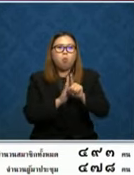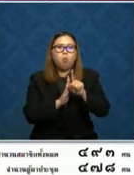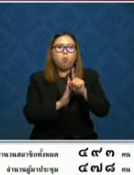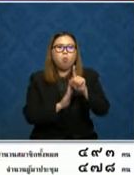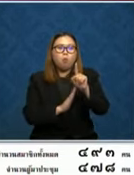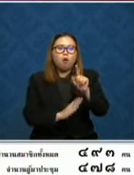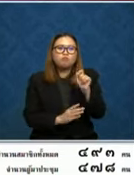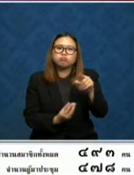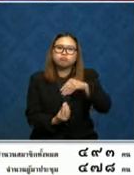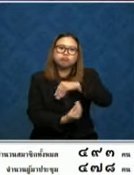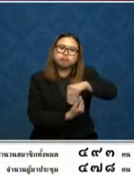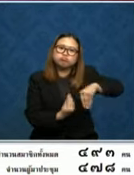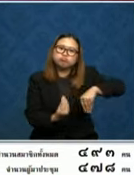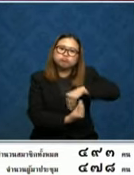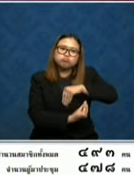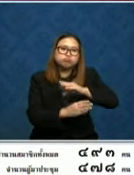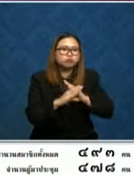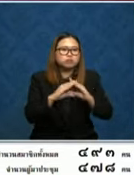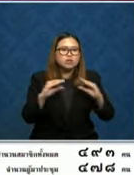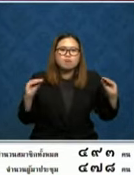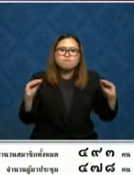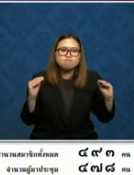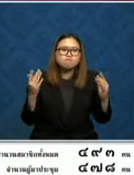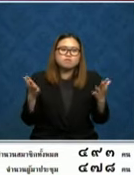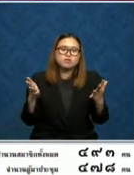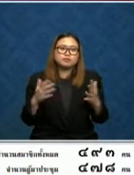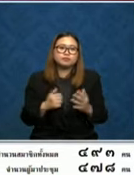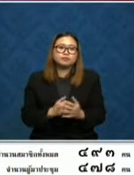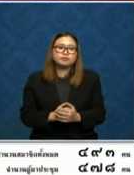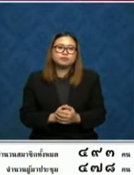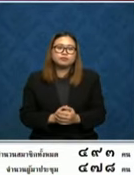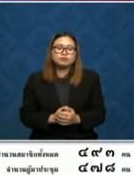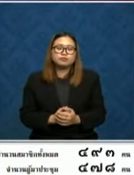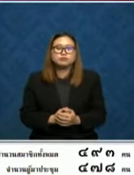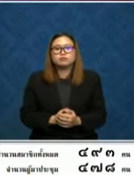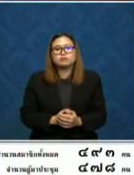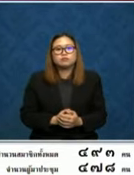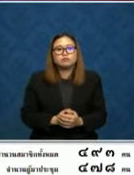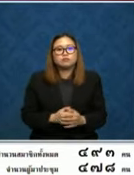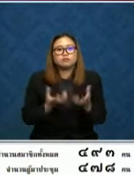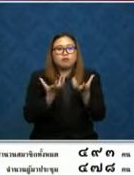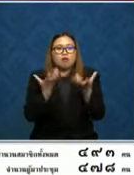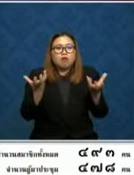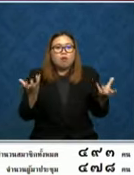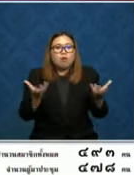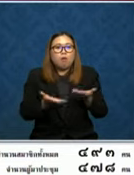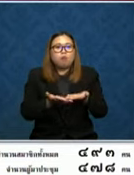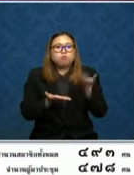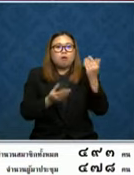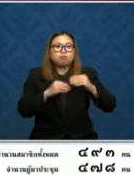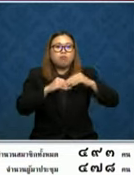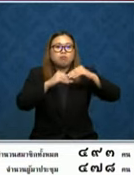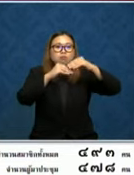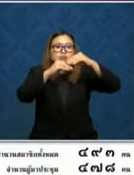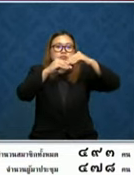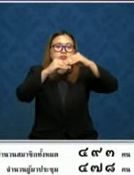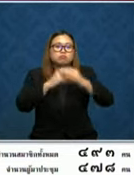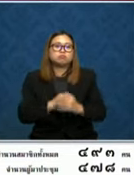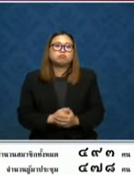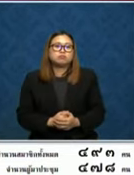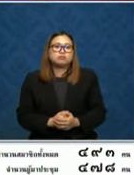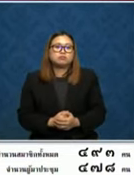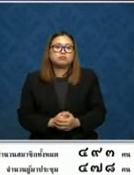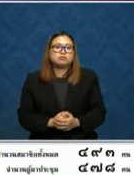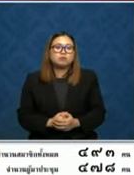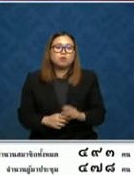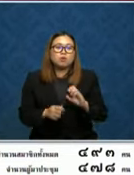เศรษฐกิจอัตราเงินเฟ้อทั่วไปหรือภาวะที่สินค้าและบริการขึ้นราคามาตั้งแต่ก่อนเกิดโรคระบาดโควิด-19 โ